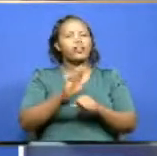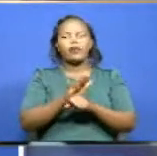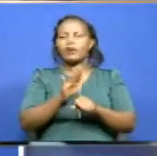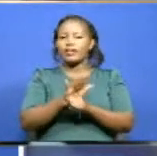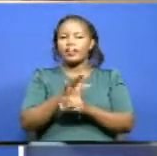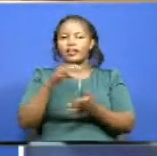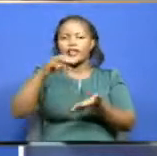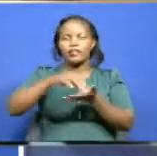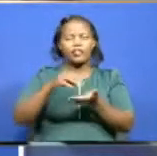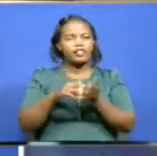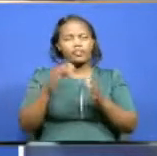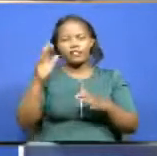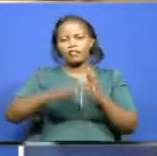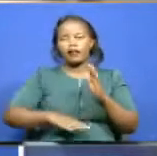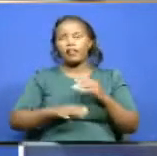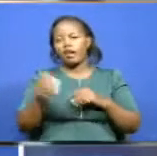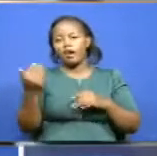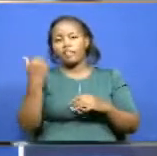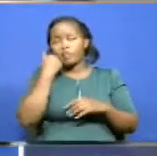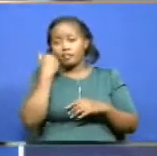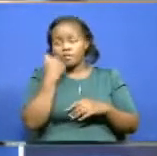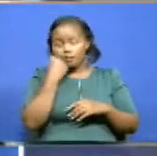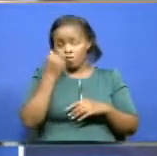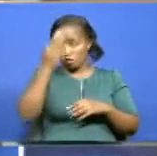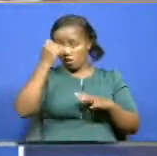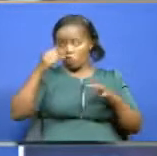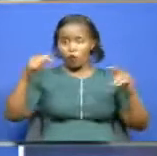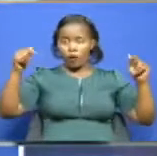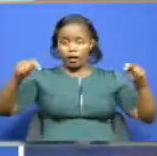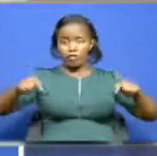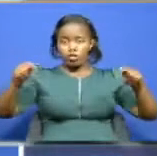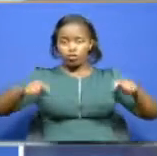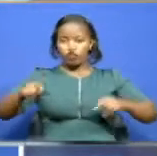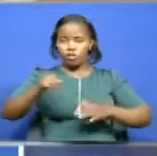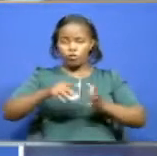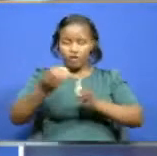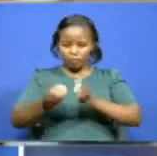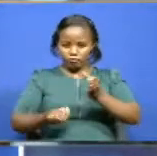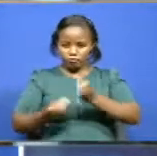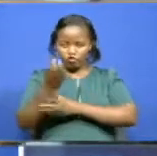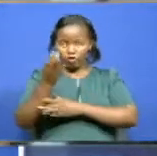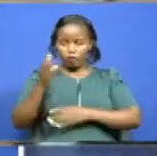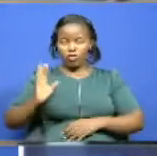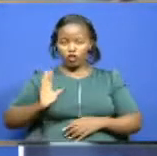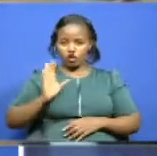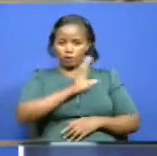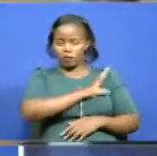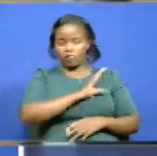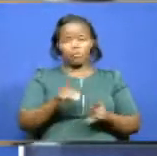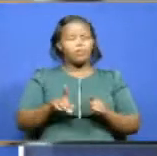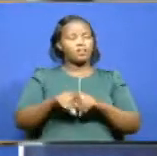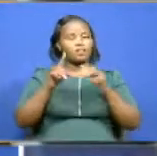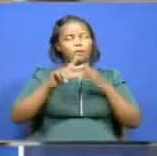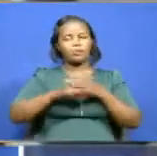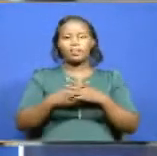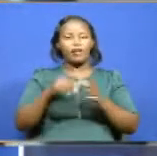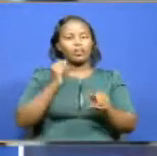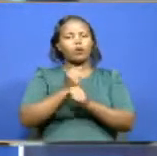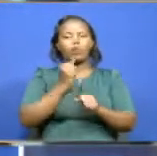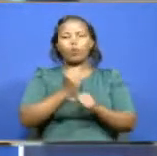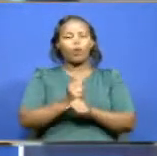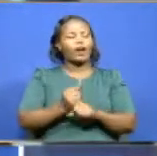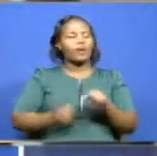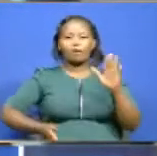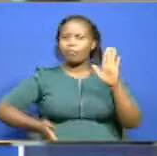other diseases. Ndiyo sababu leo tumeform hii kamati na waanze hiyo kazi. Mpaka sikula ambayo